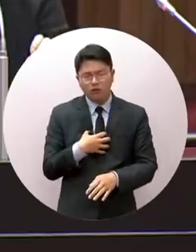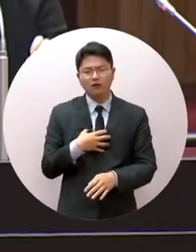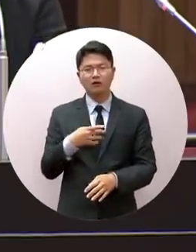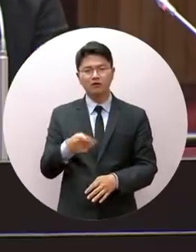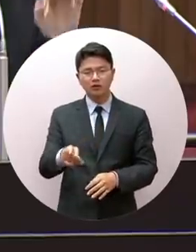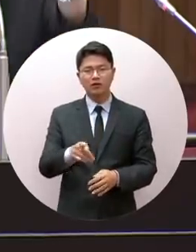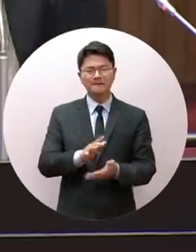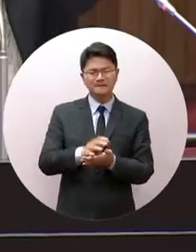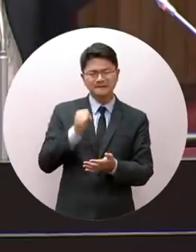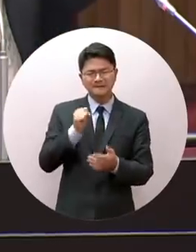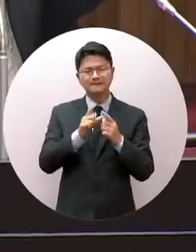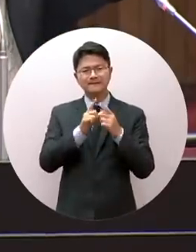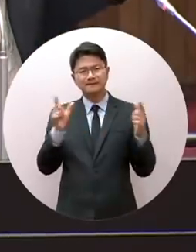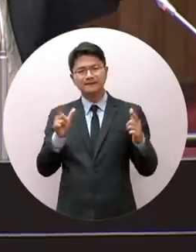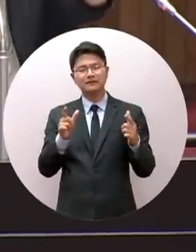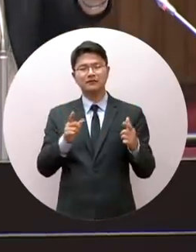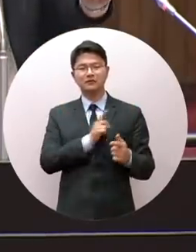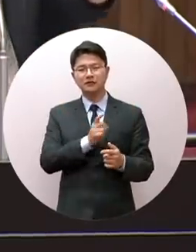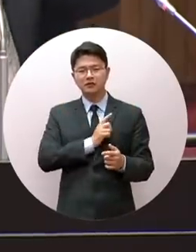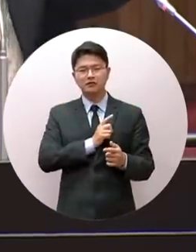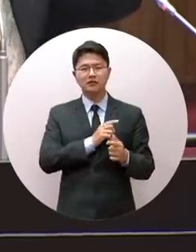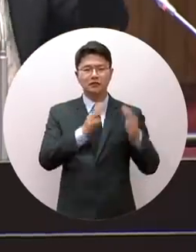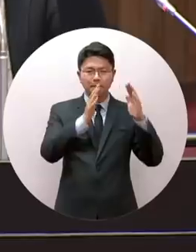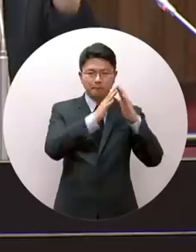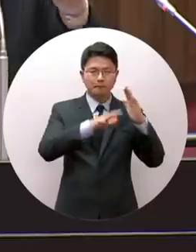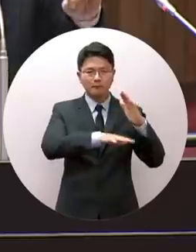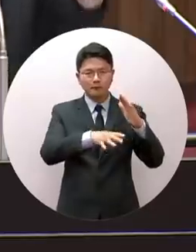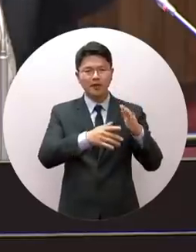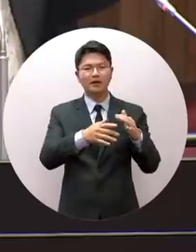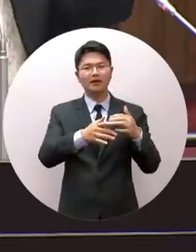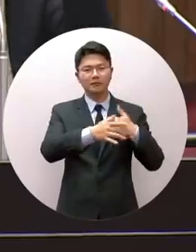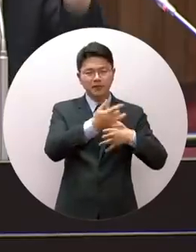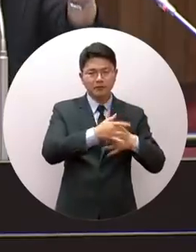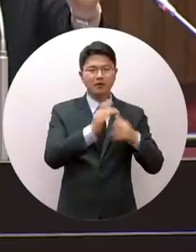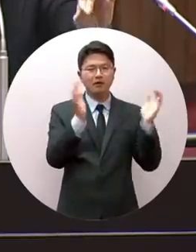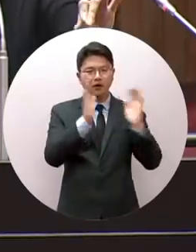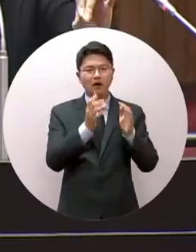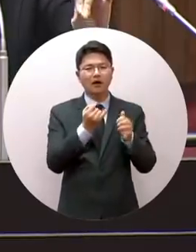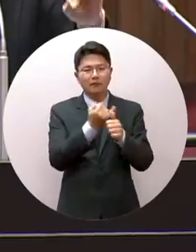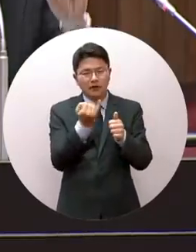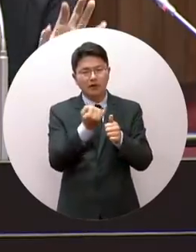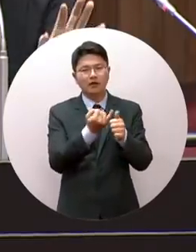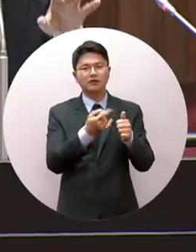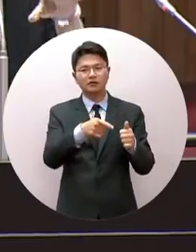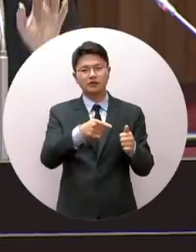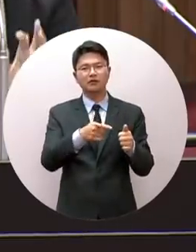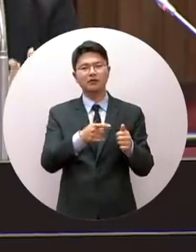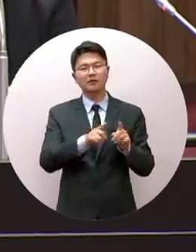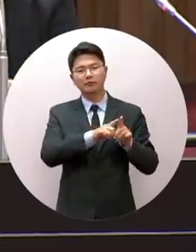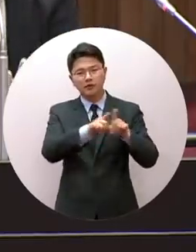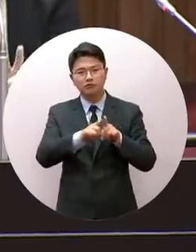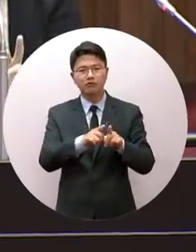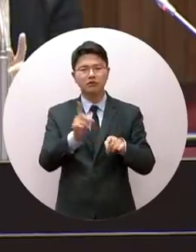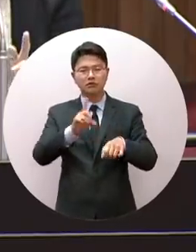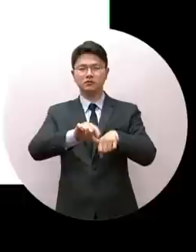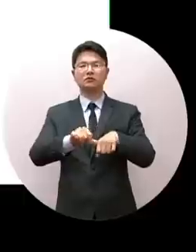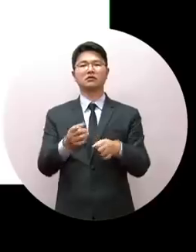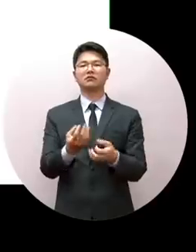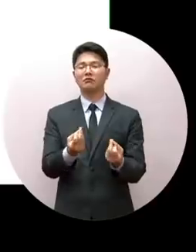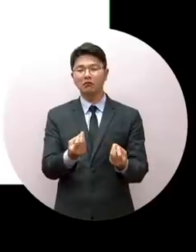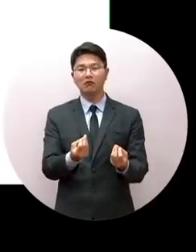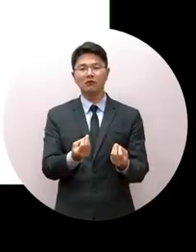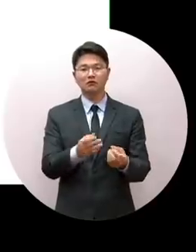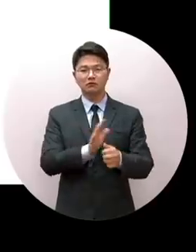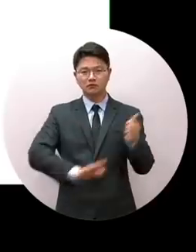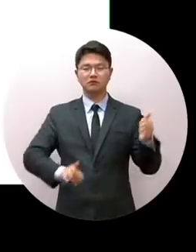活压力之下，没有时间去经营家庭生活、亲子生活、夫妻间的生活，其实会不会也造成是他压